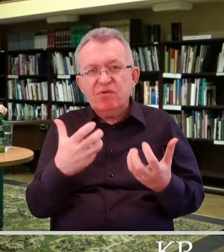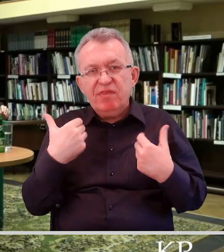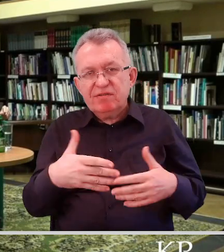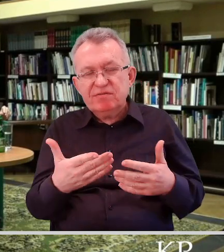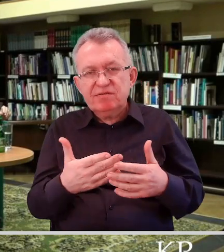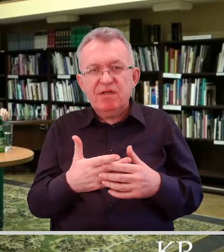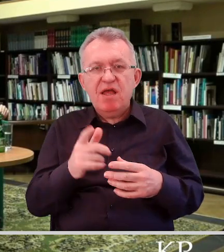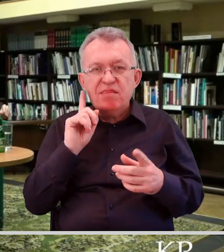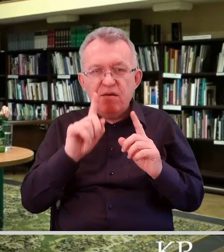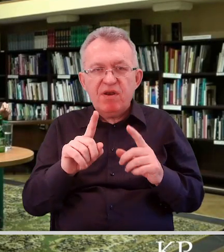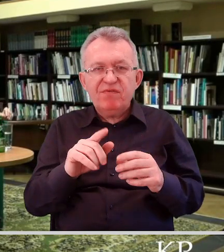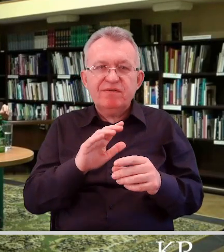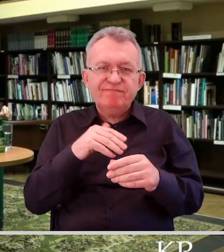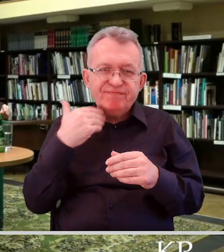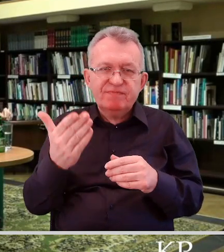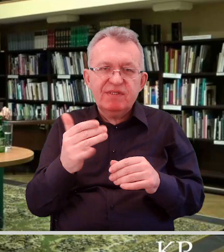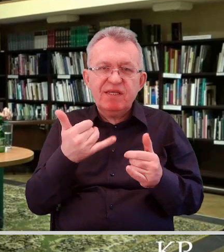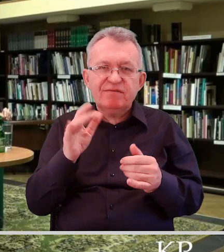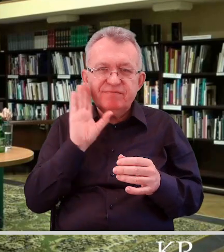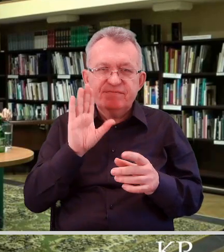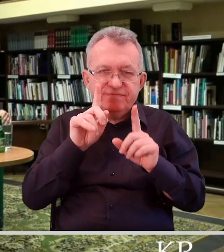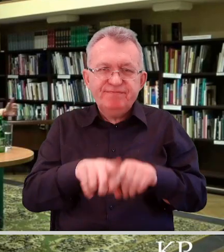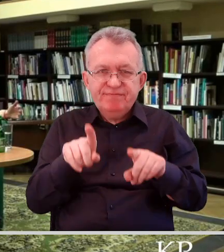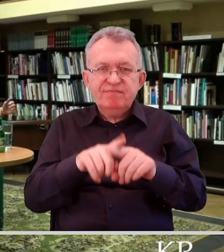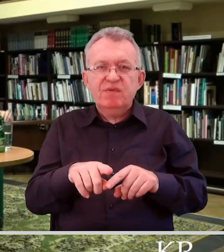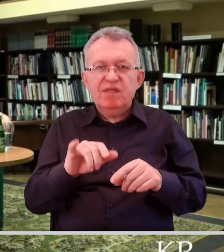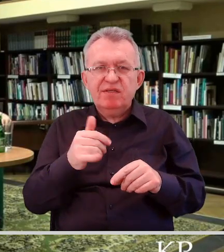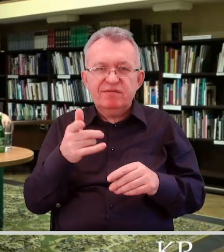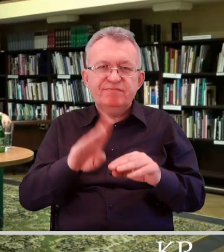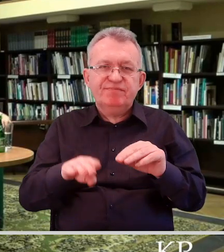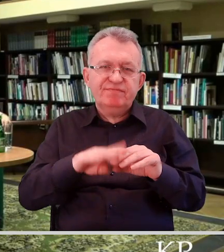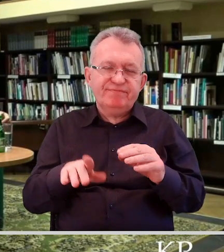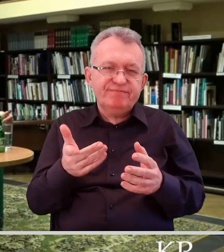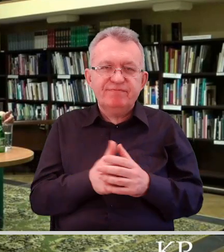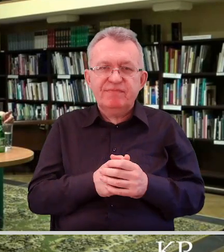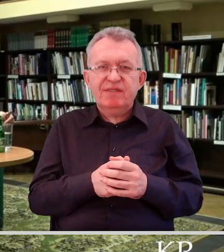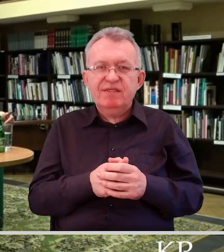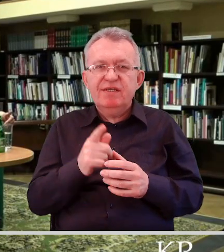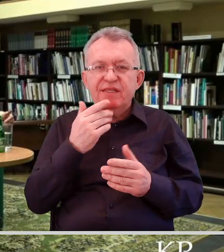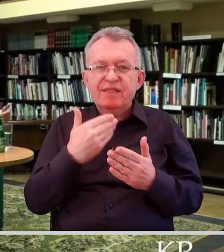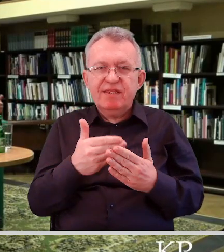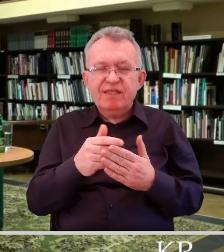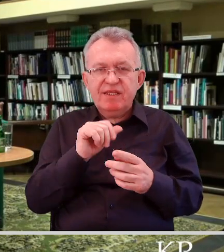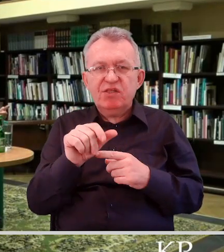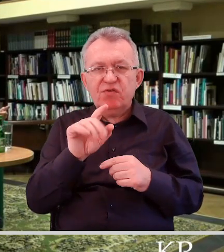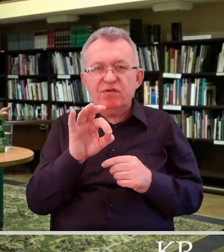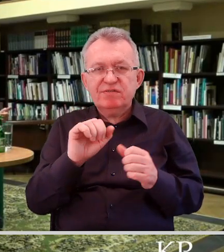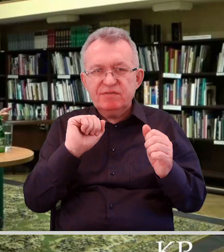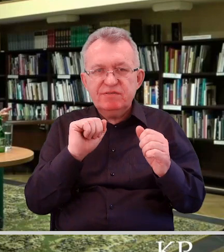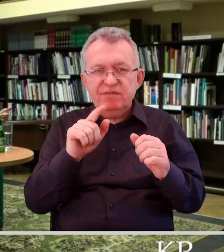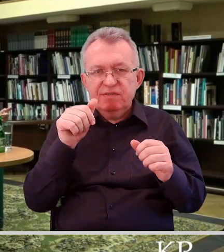Ale tak naprawdę traktuje ją cały czas tak jak stereotyp i traktuje ją oczywiście instrumentalnie. Więc pomyślałam, że to jest jakiś taki rodzaj